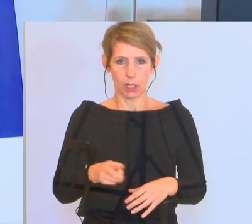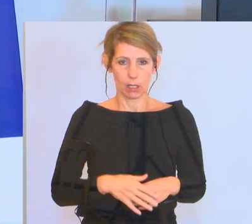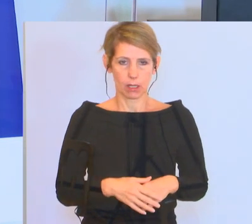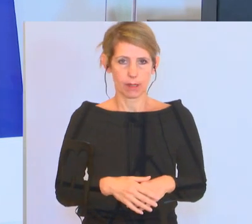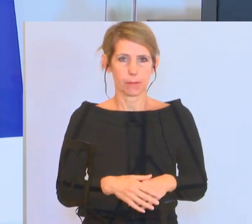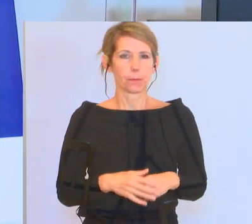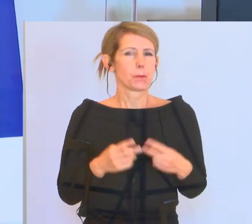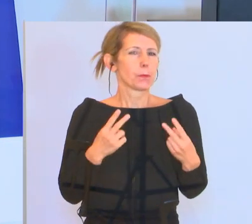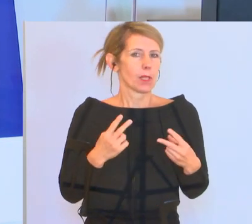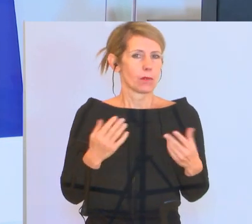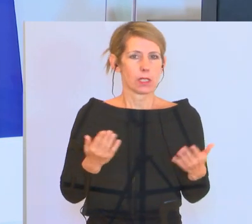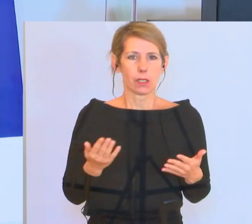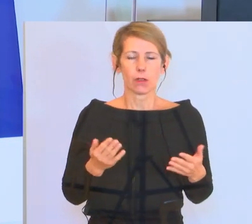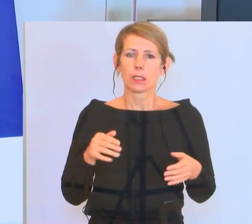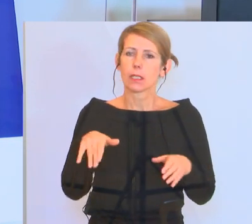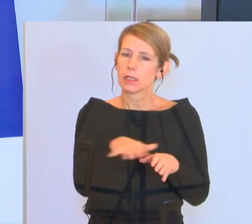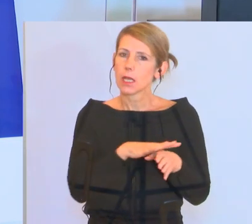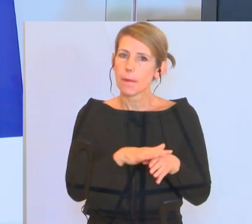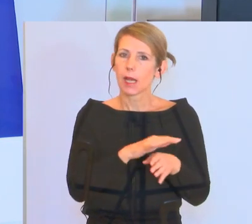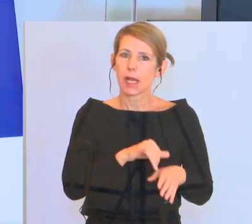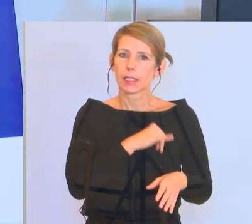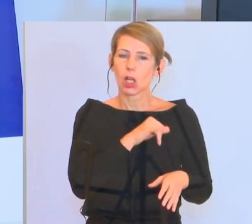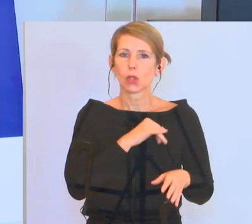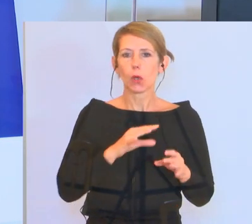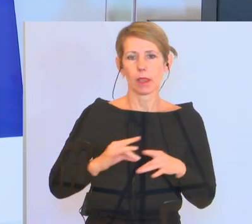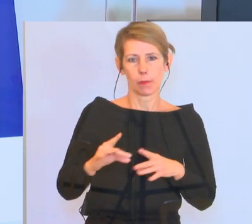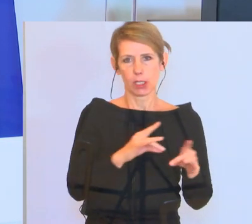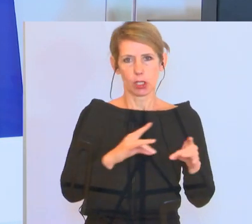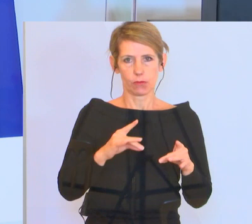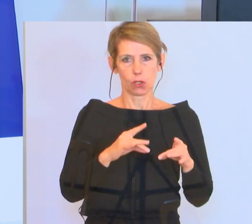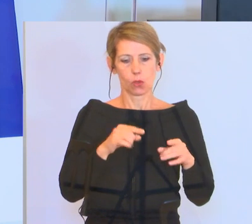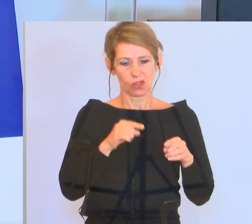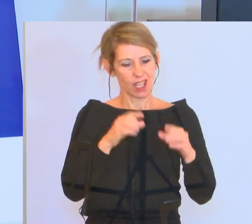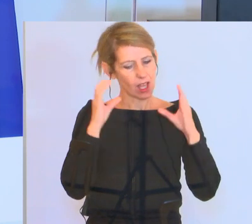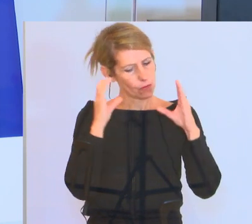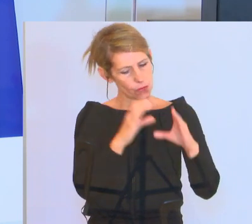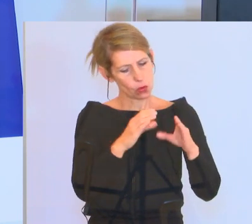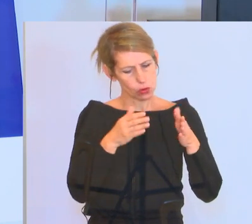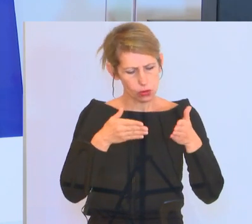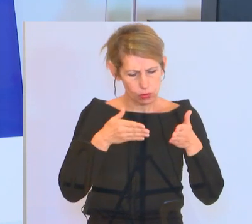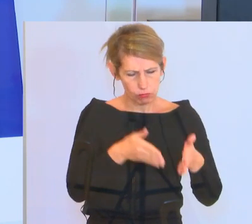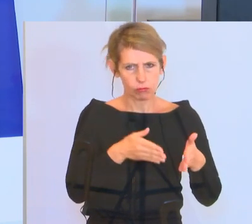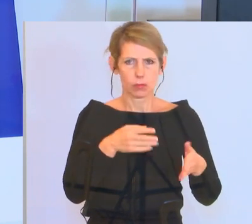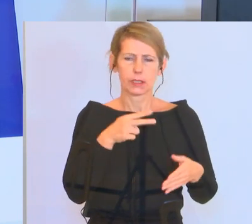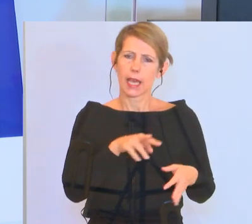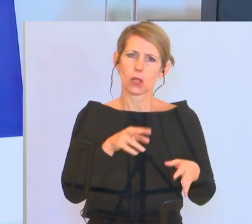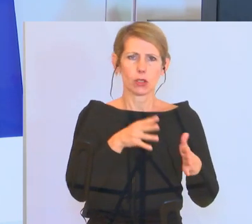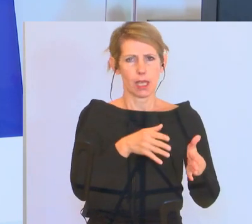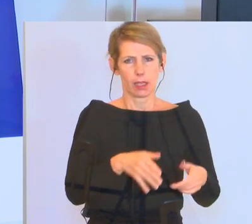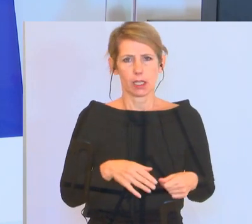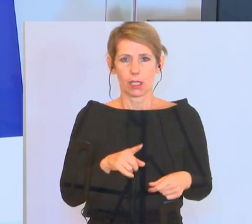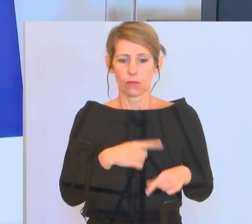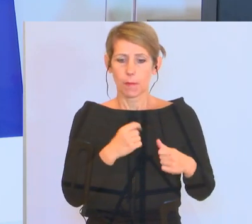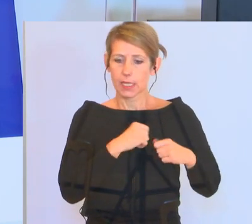gilt es darum, auch im Bereich der Jugendbeschäftigung unseren Fokus zu legen. Und das ist mir und auch uns ein